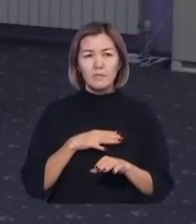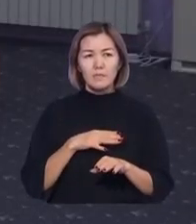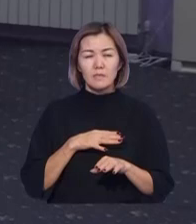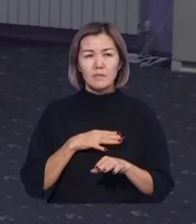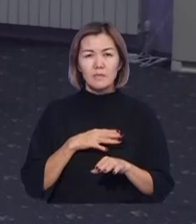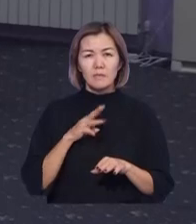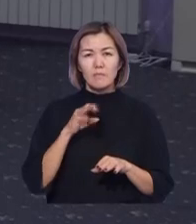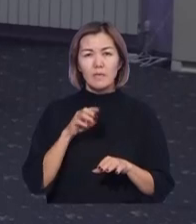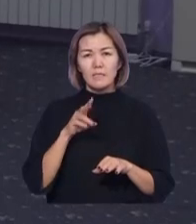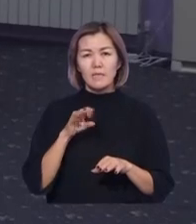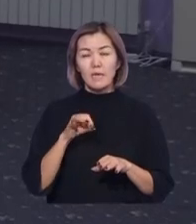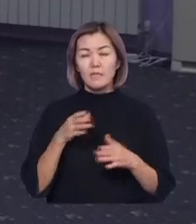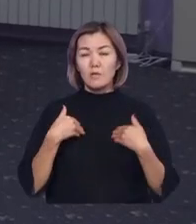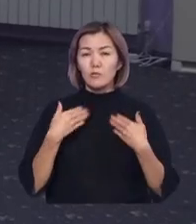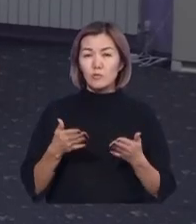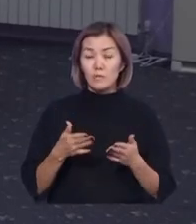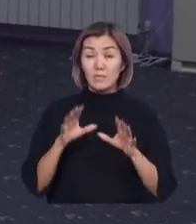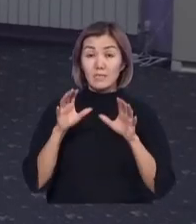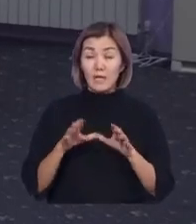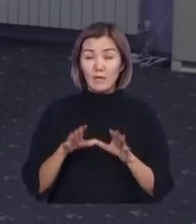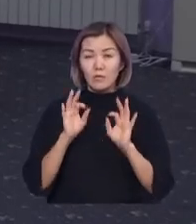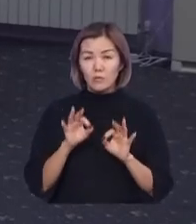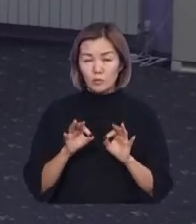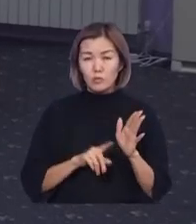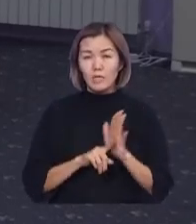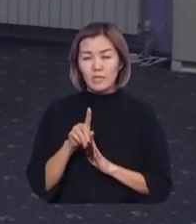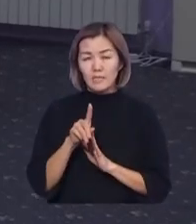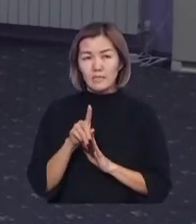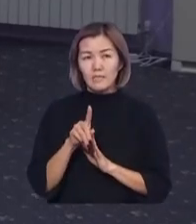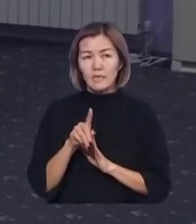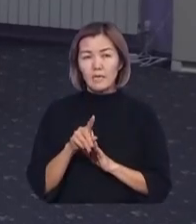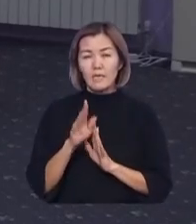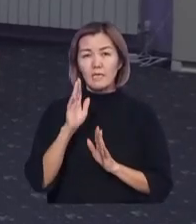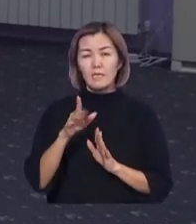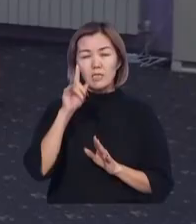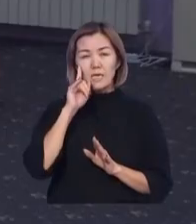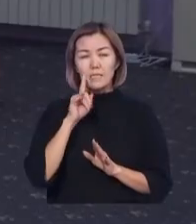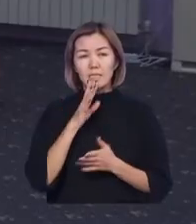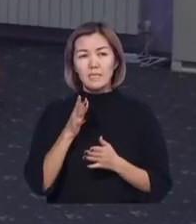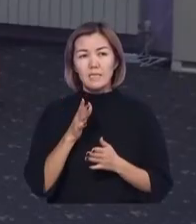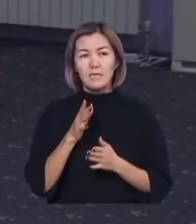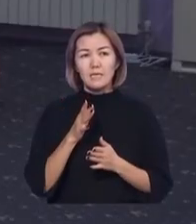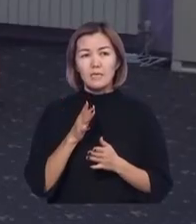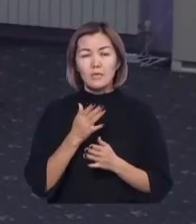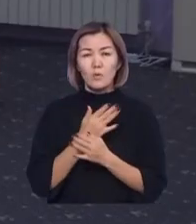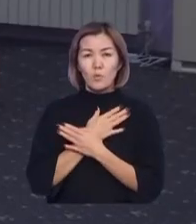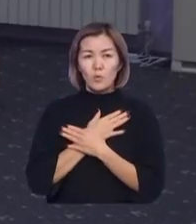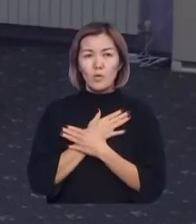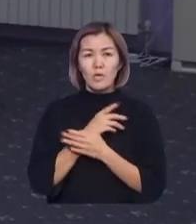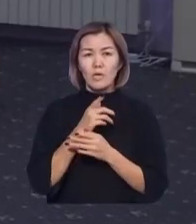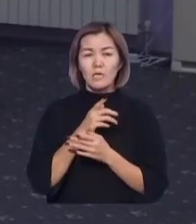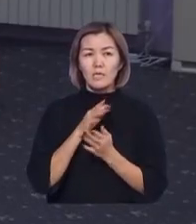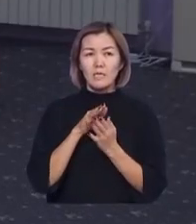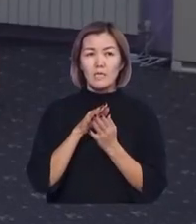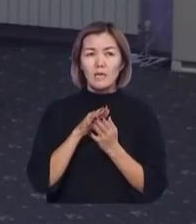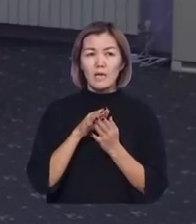мәслихатқа ұсынып жатыр. Если ол заң енгізілетін болса, соған байланысты келешекте Қазақстанда осы өлі донор дейді, өлі донор деген